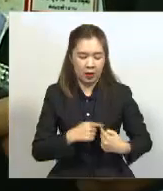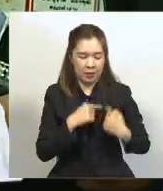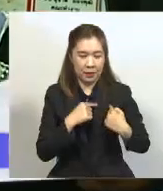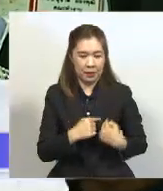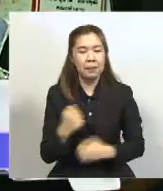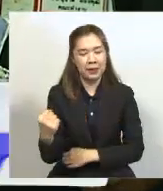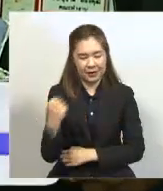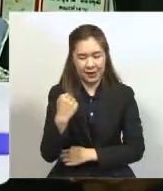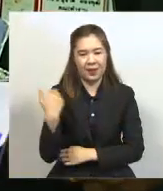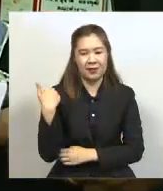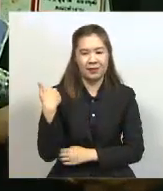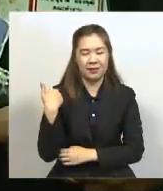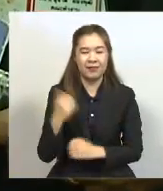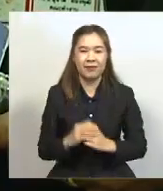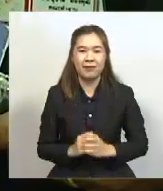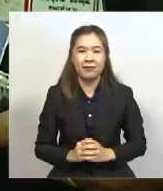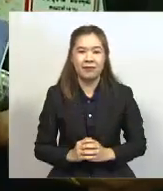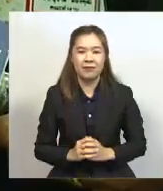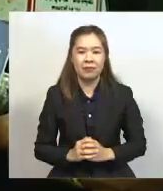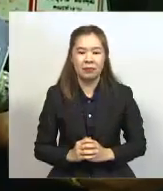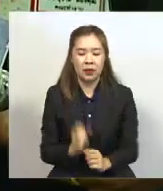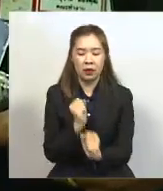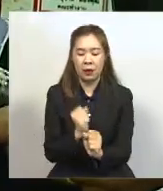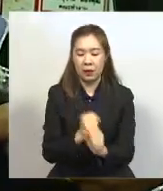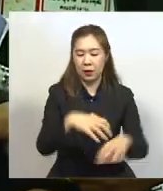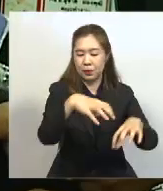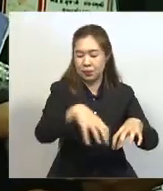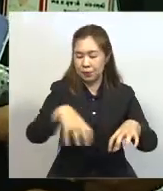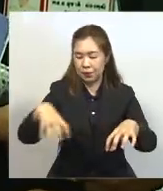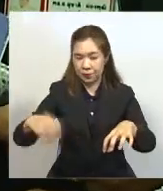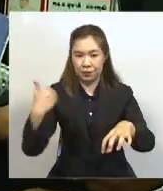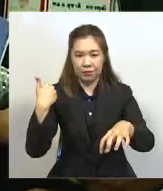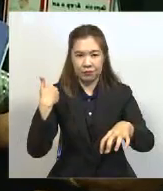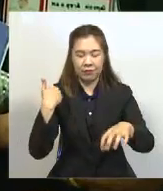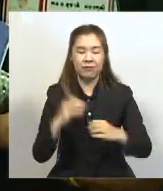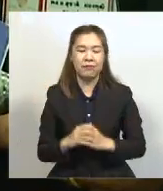มั่นใจอยู่แล้วมั่นใจอยู่แล้วทุกหน่วยงานก็ได้ทํา